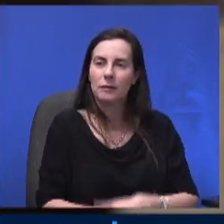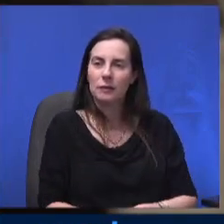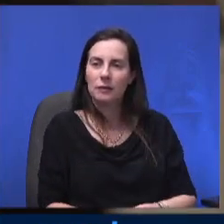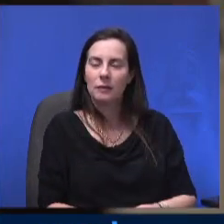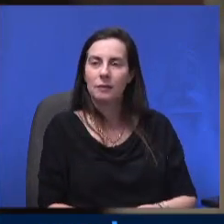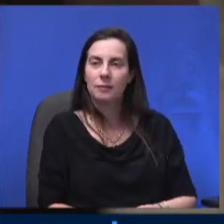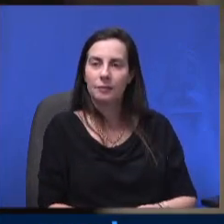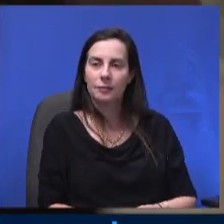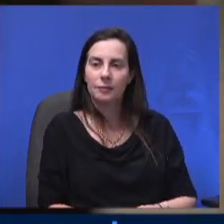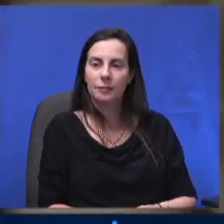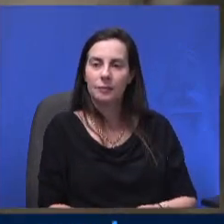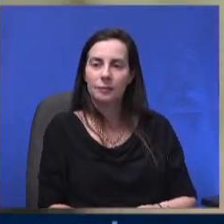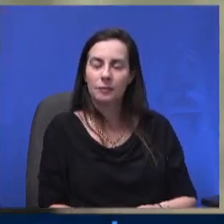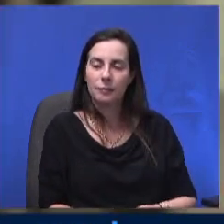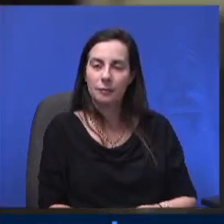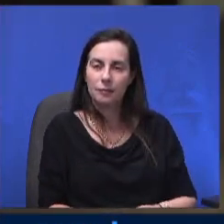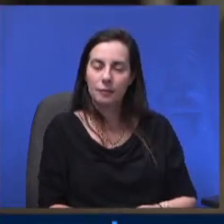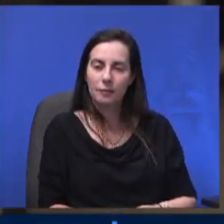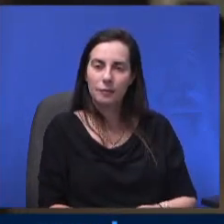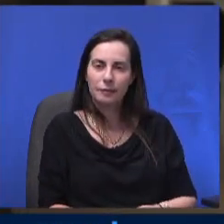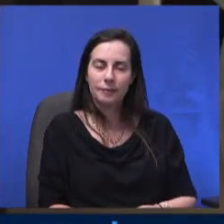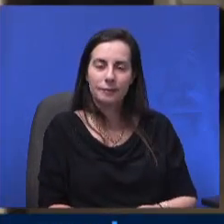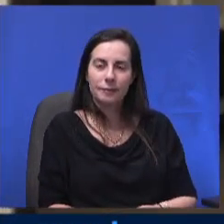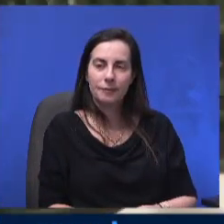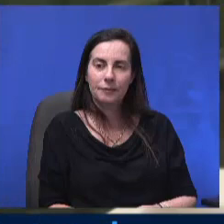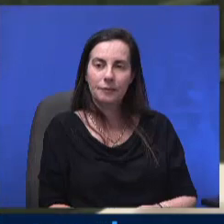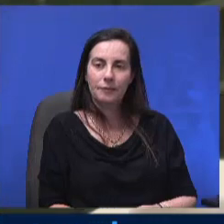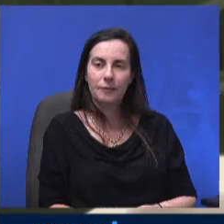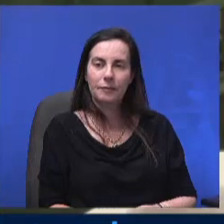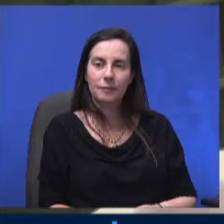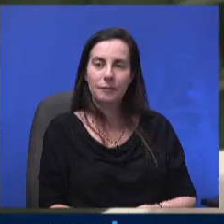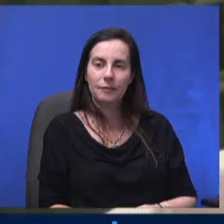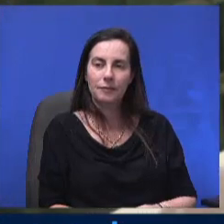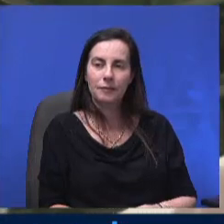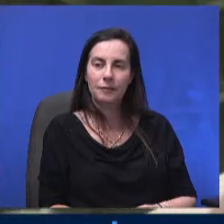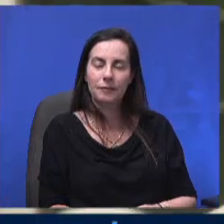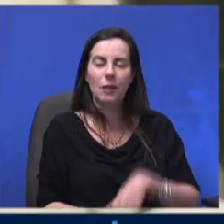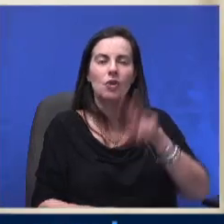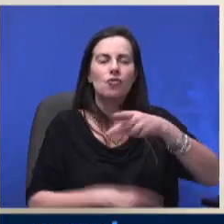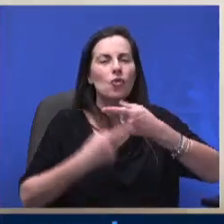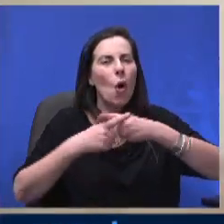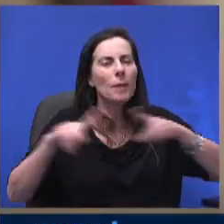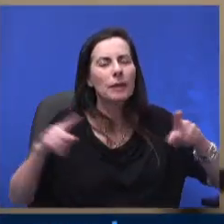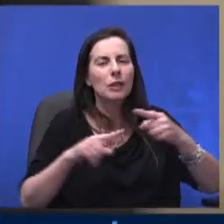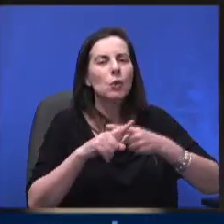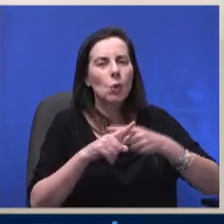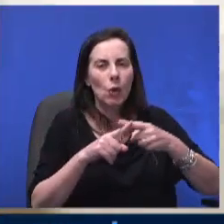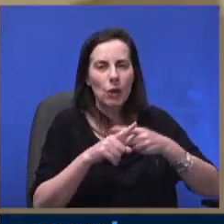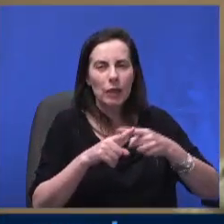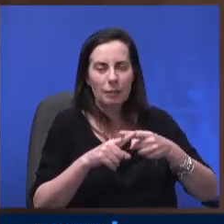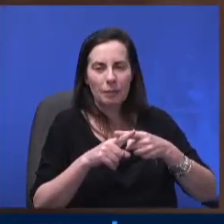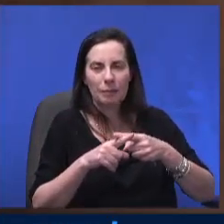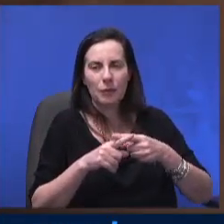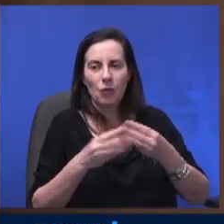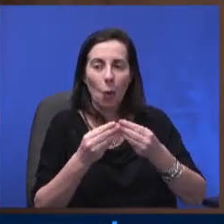מחביאים. בעצם זה המלאי קמבוצ'ה שלנו. כאן יש לנו כמה סוגי מיסויים. כיף